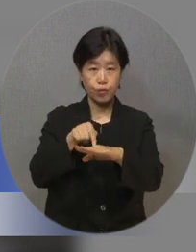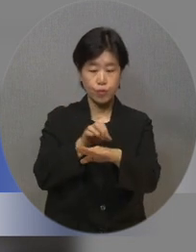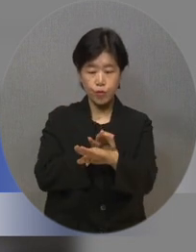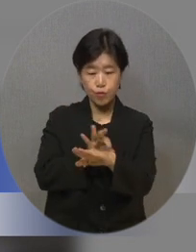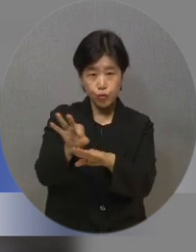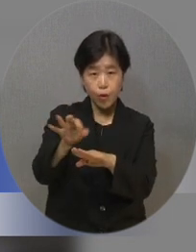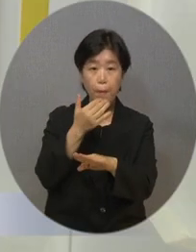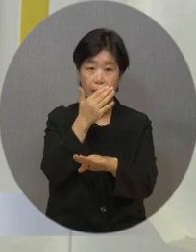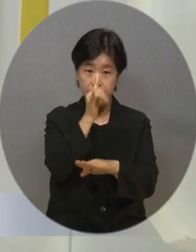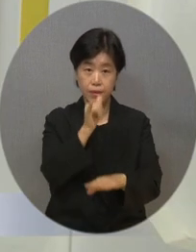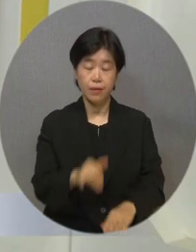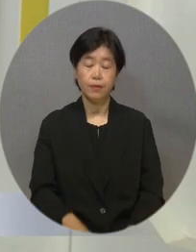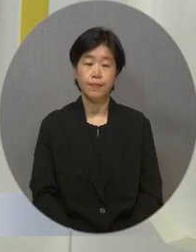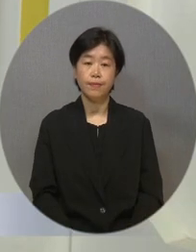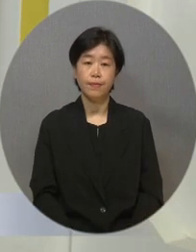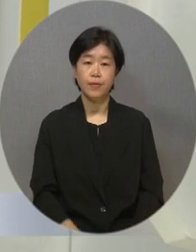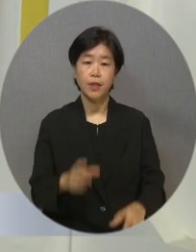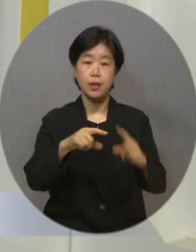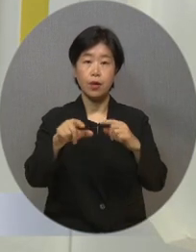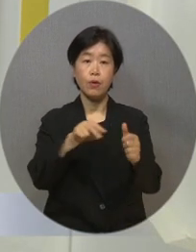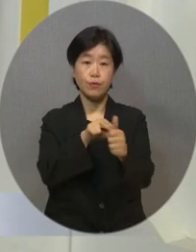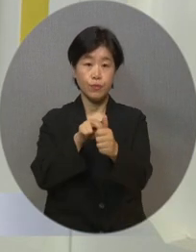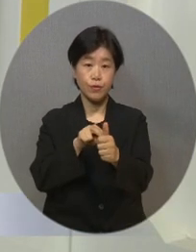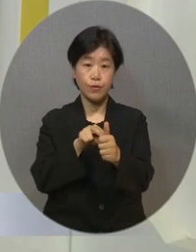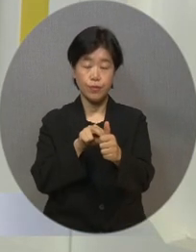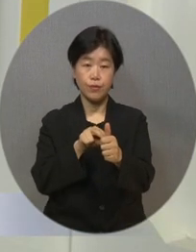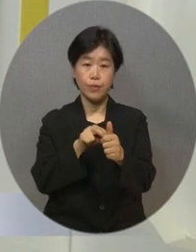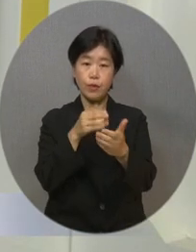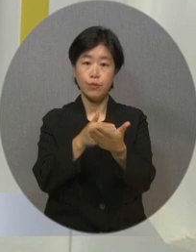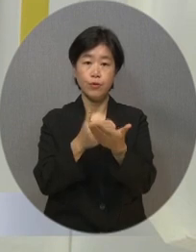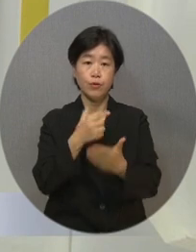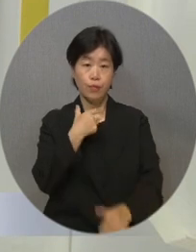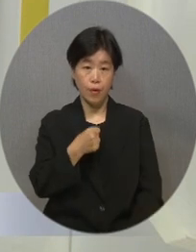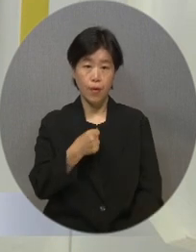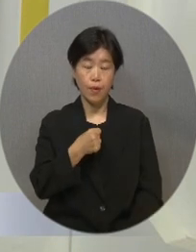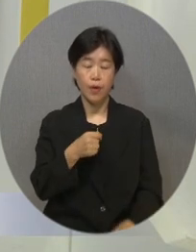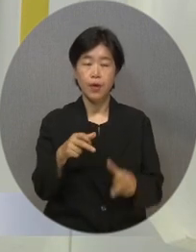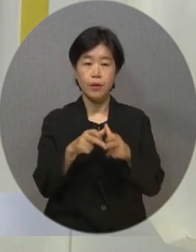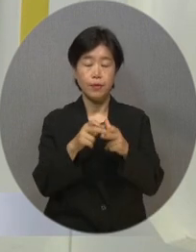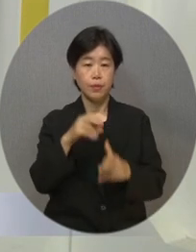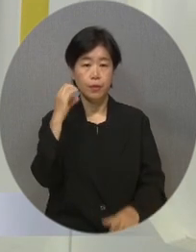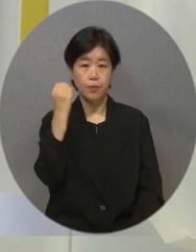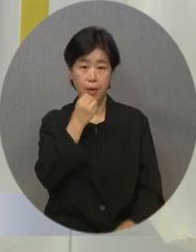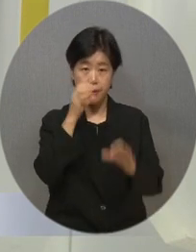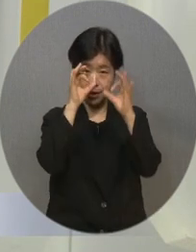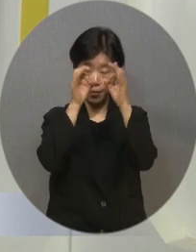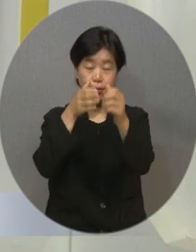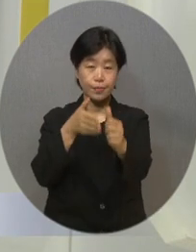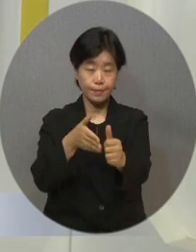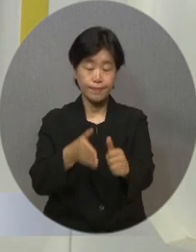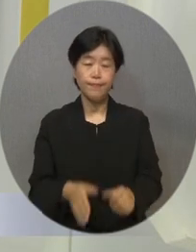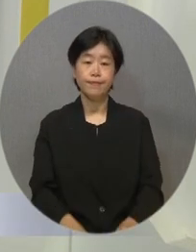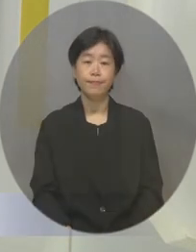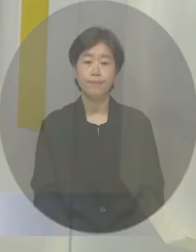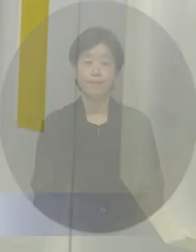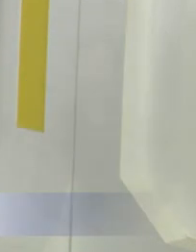장치입니다 더 자세한 뉴스는 장애인 신문과 웰페어뉴스 홈페이지를 통해 확인할 수 있습니다